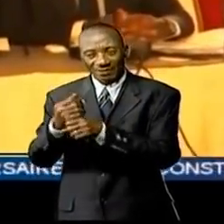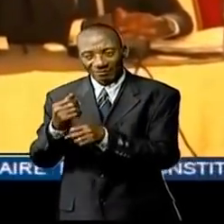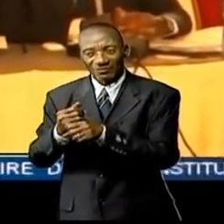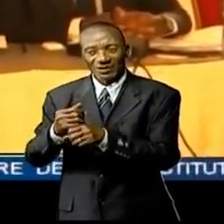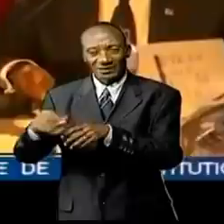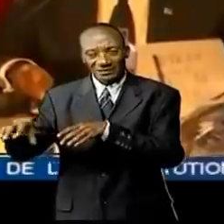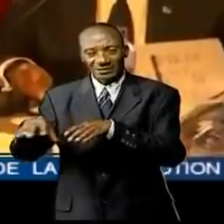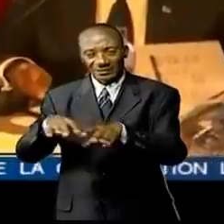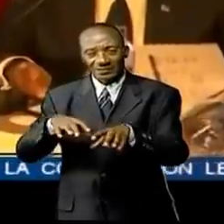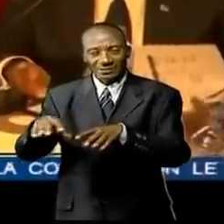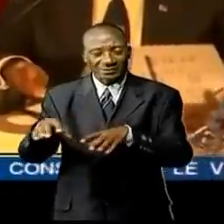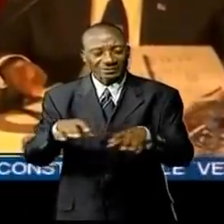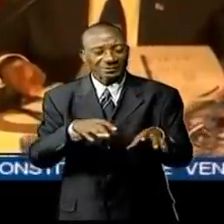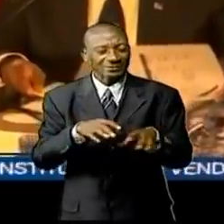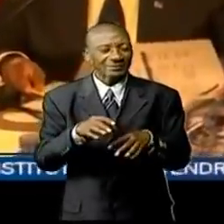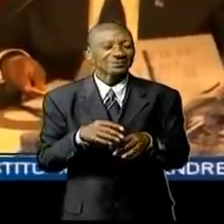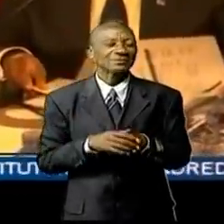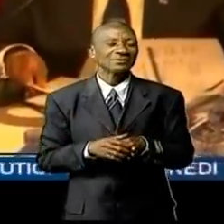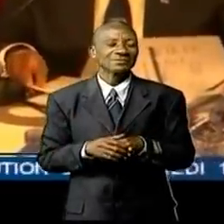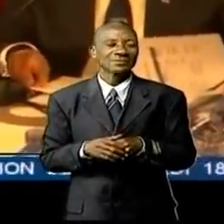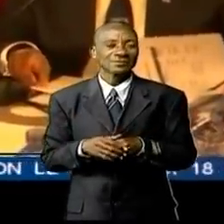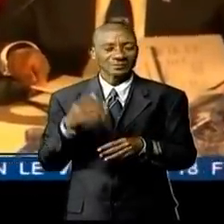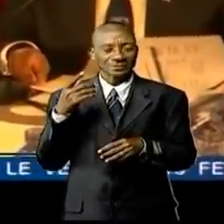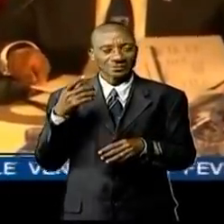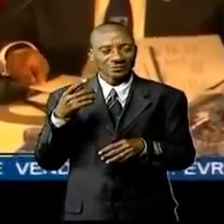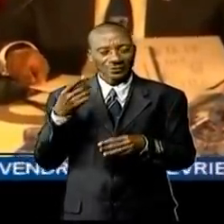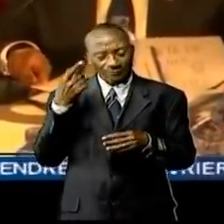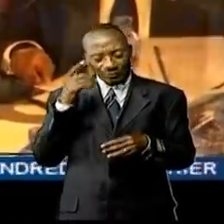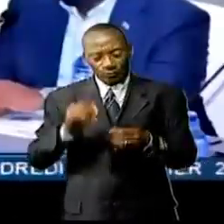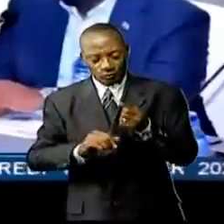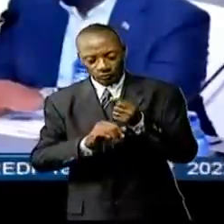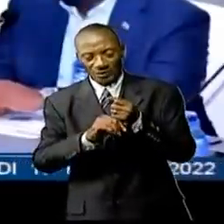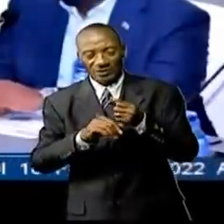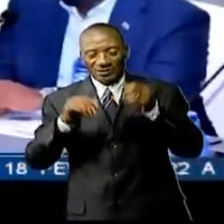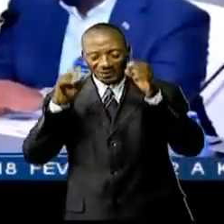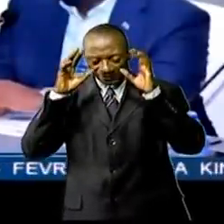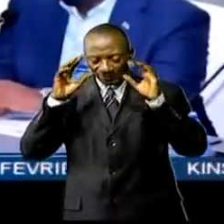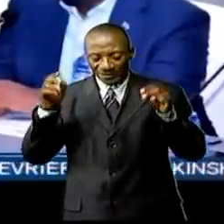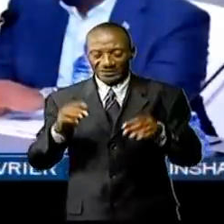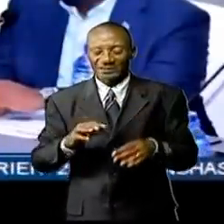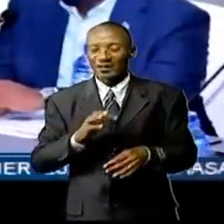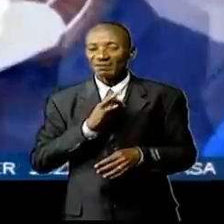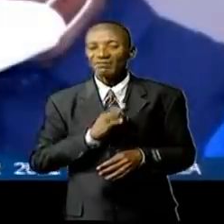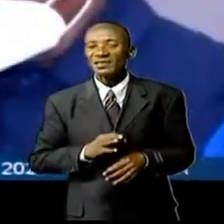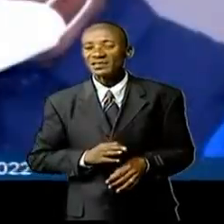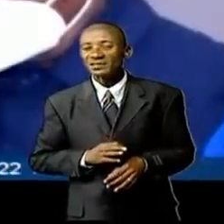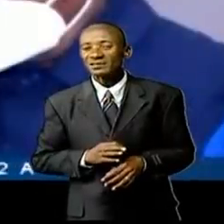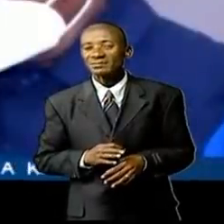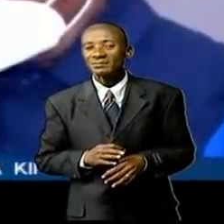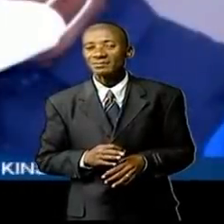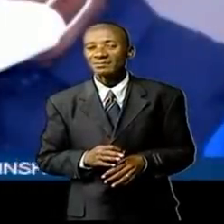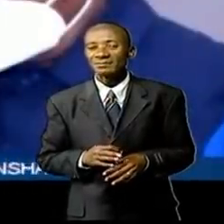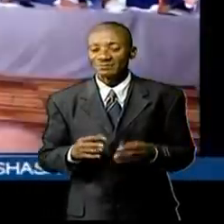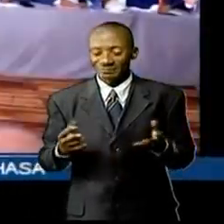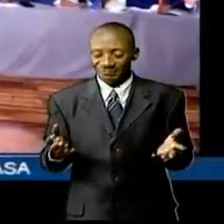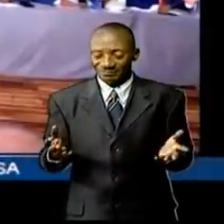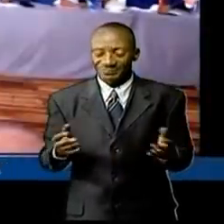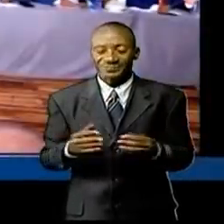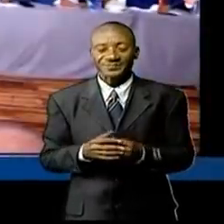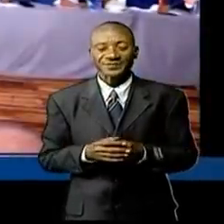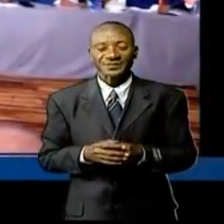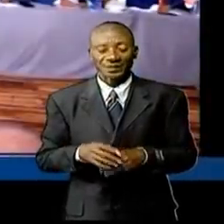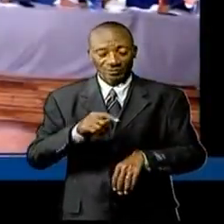République, Félix-Antoine Tshisekedi Tshilombo, non seulement un deuxième mandat, mais aussi la majorité parlementaire. L'heure est à